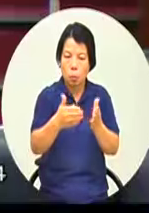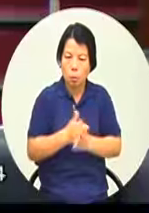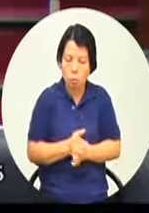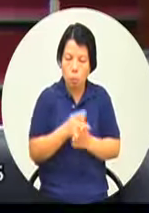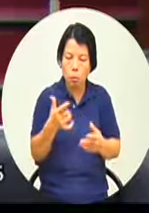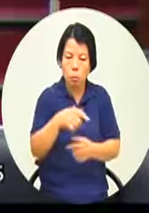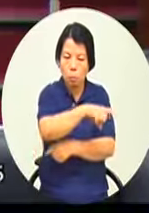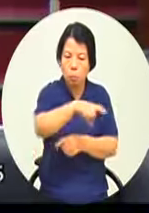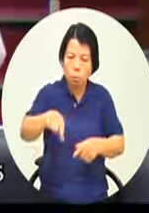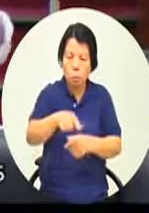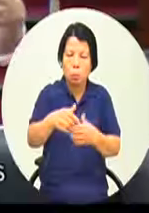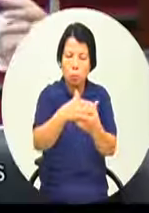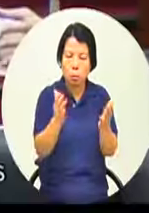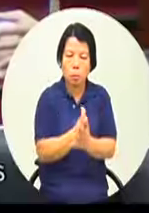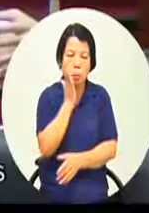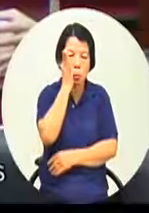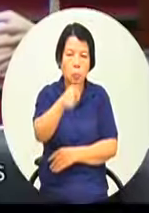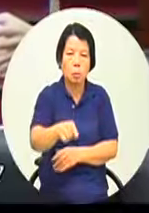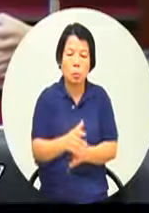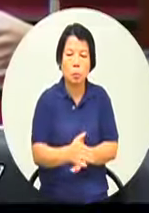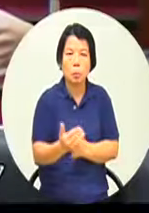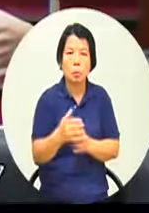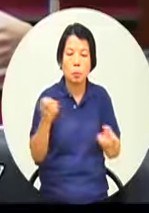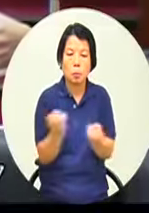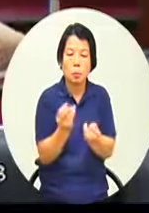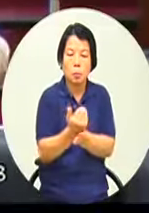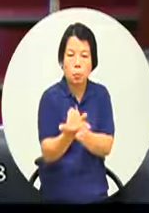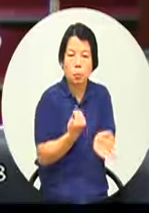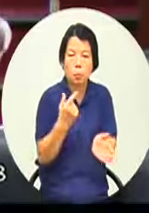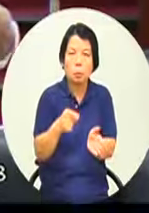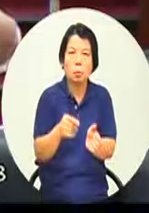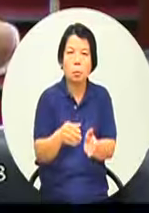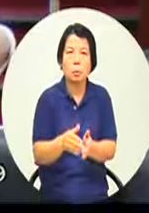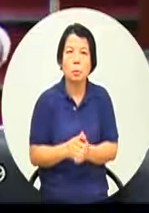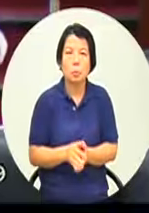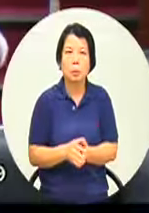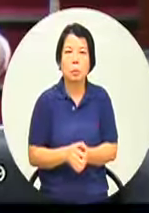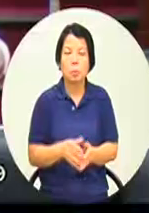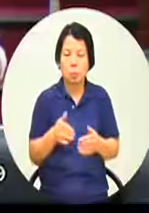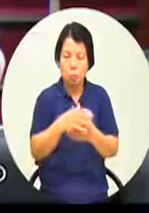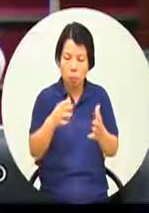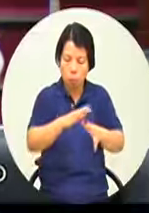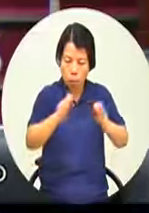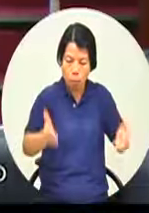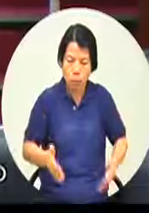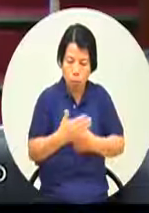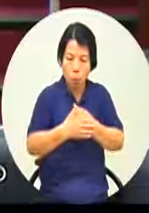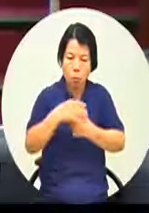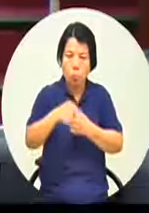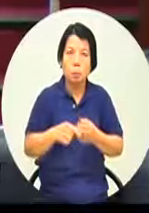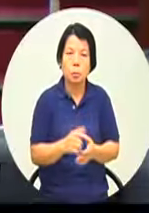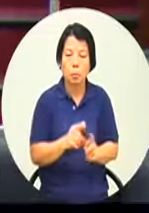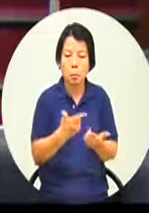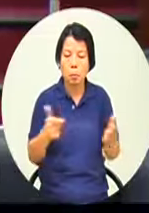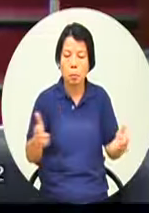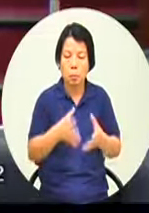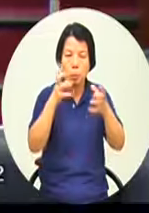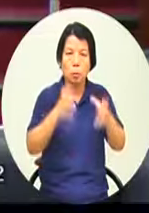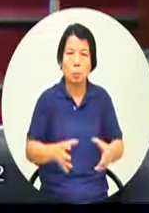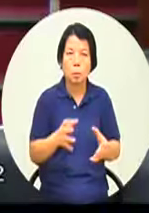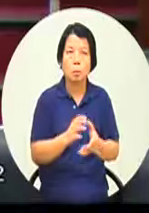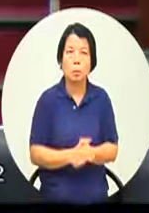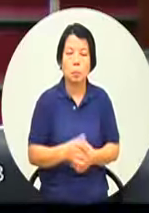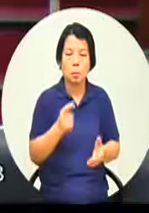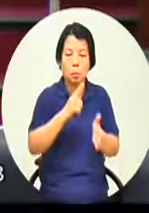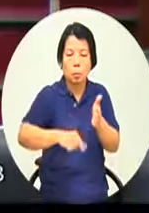台，甚至是事前的防汛期的这些。乡涵的维护等等，我想建立一个，